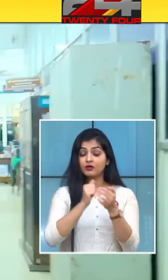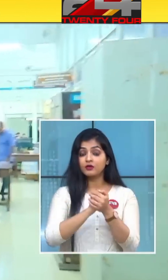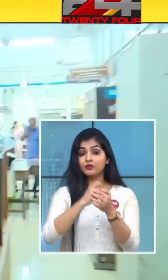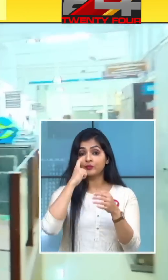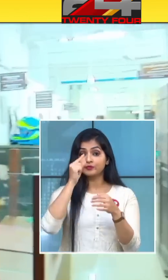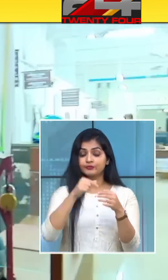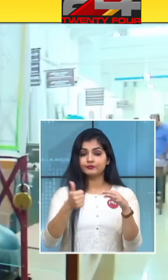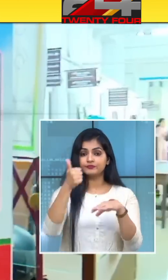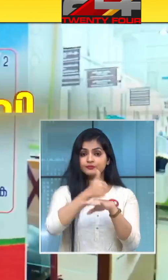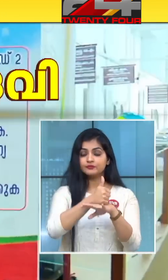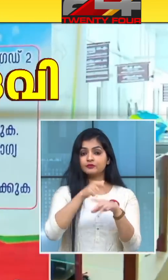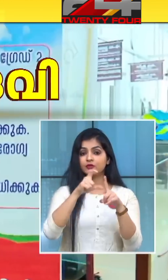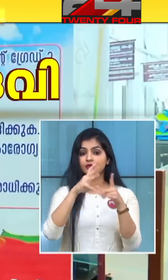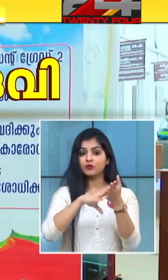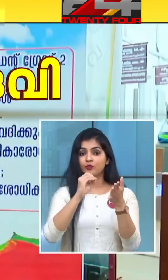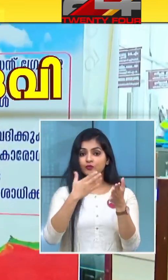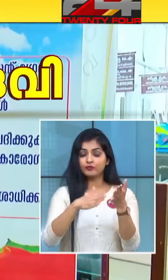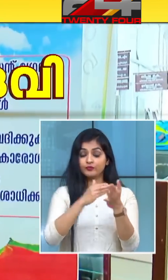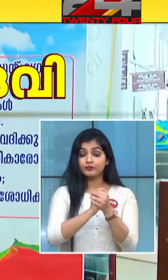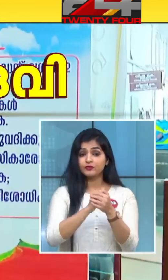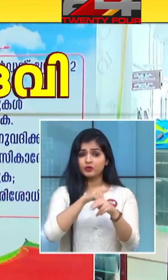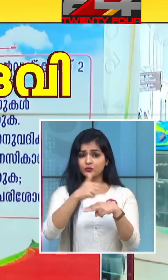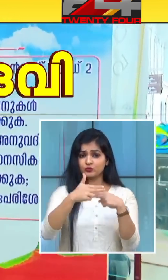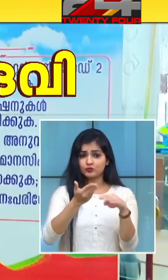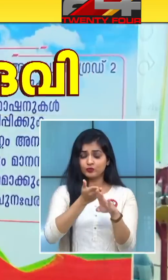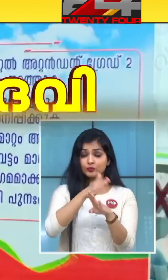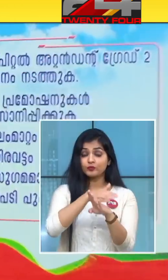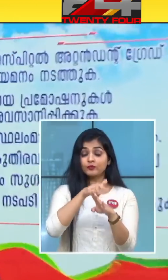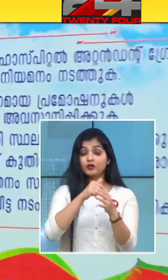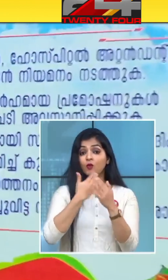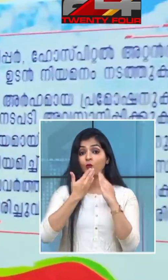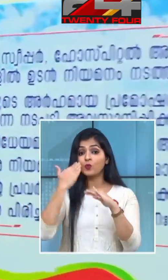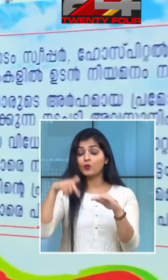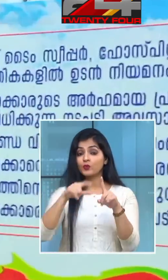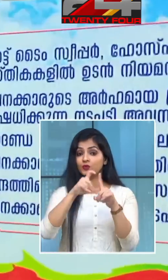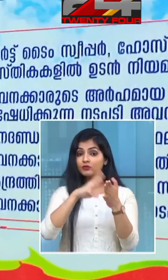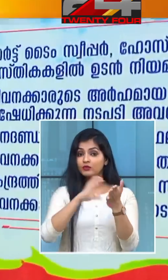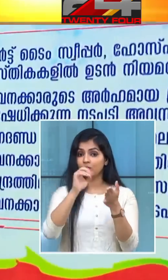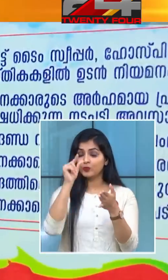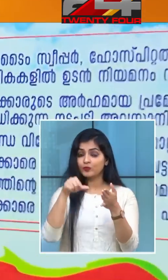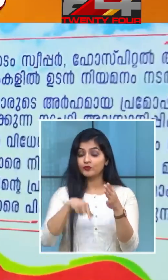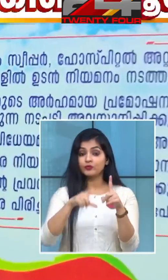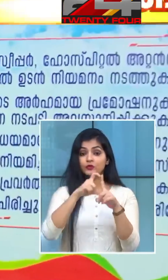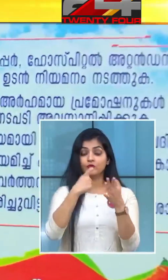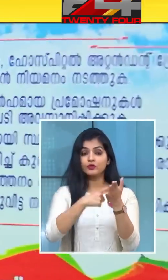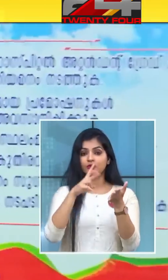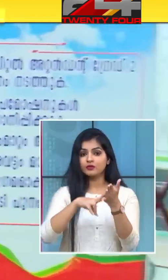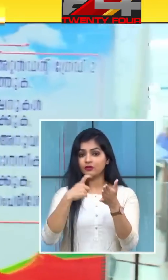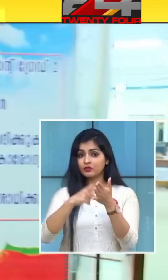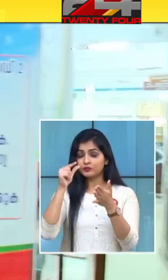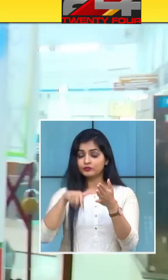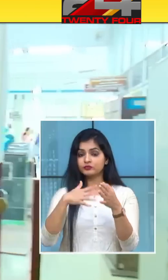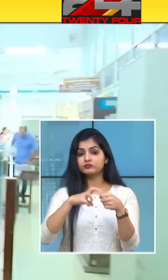സ്ഥാനം ഏറ്റിരിക്കുന്നത്. അതിന് തൊട്ട് മുമ്പ് തന്നെ ഇവിടുത്തെ നേരത്തെ DMO ആയിട്ടുള്ള ഡോക്ടർ N രാജേന്ദ്രൻ ഇവിടെ നിന്നും